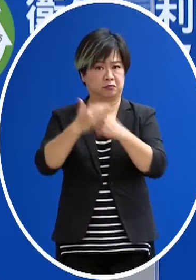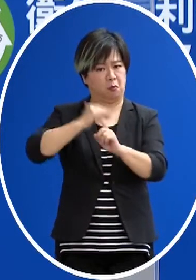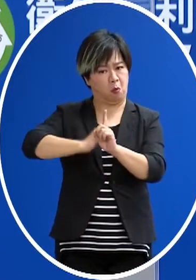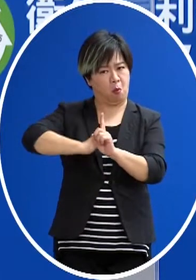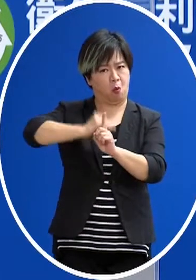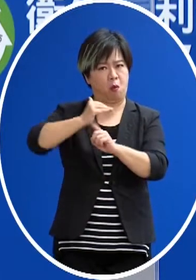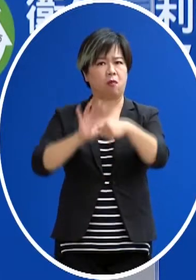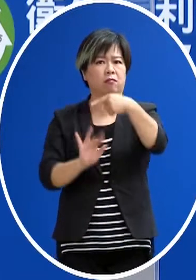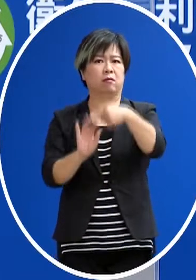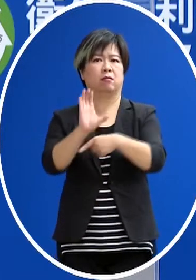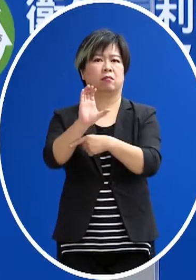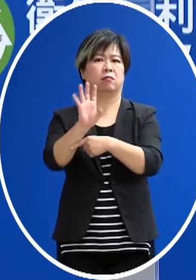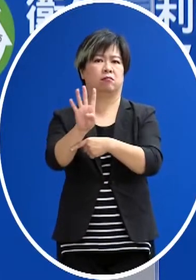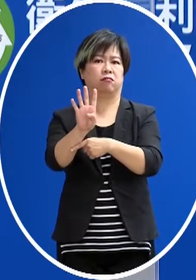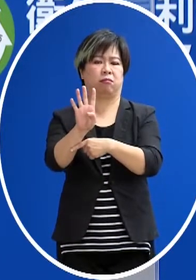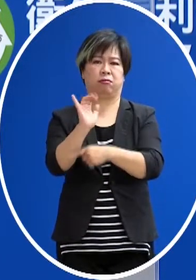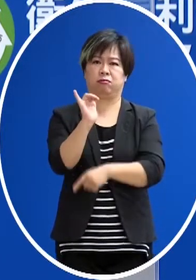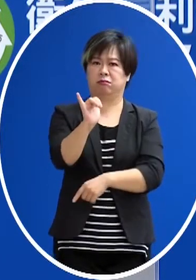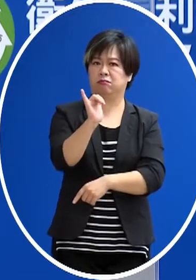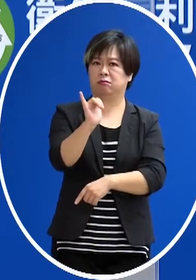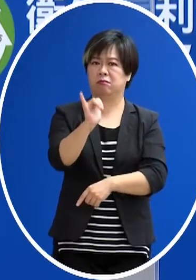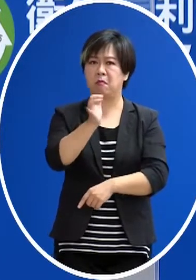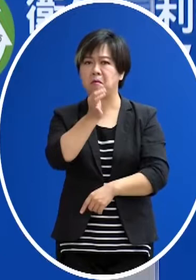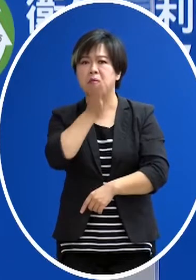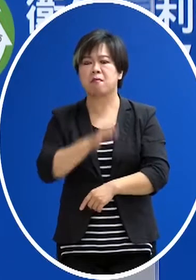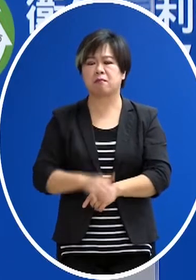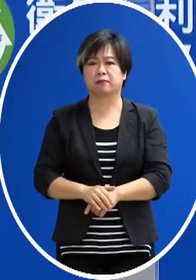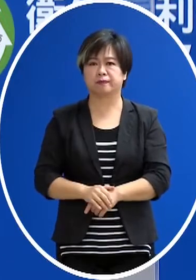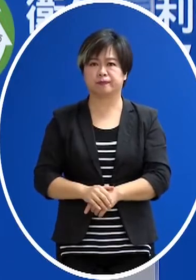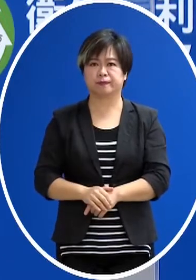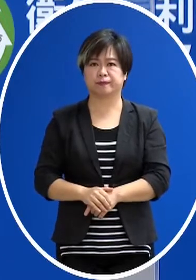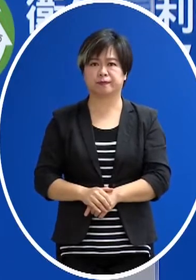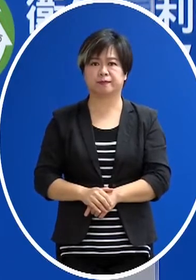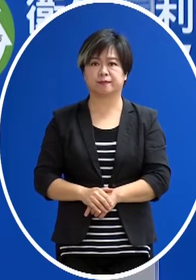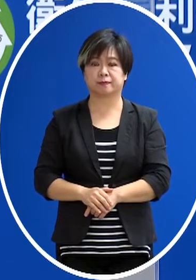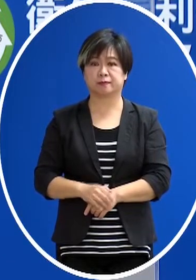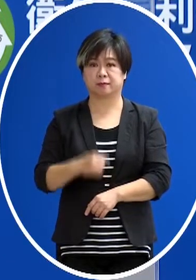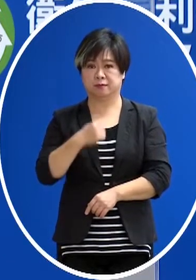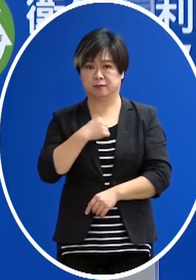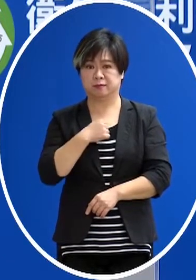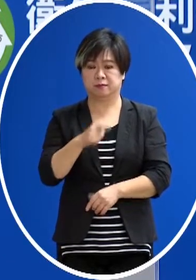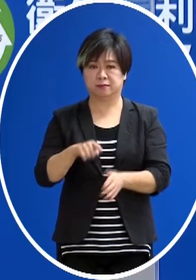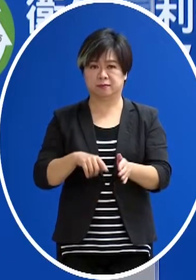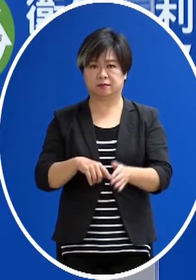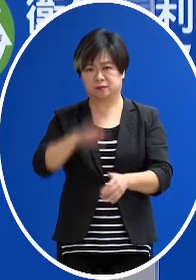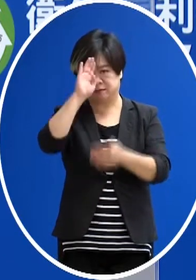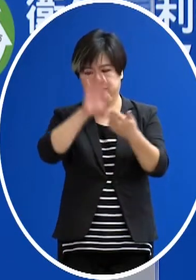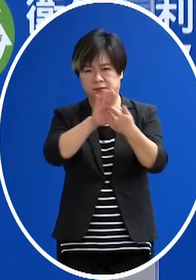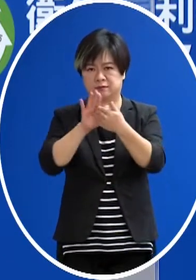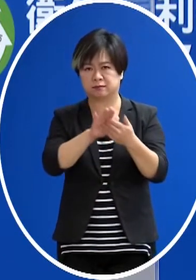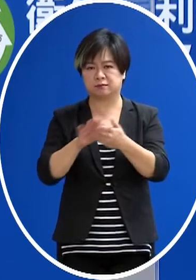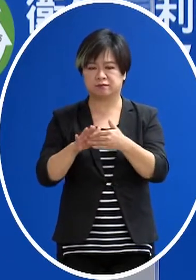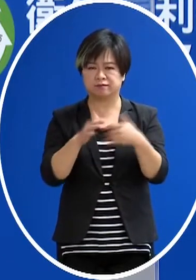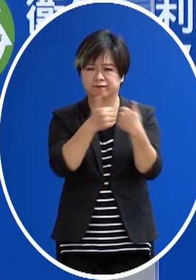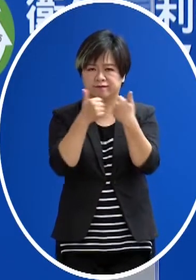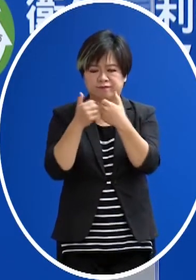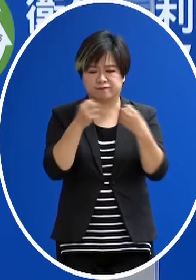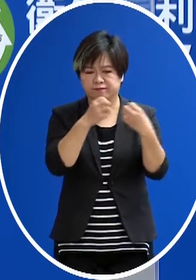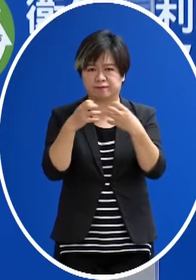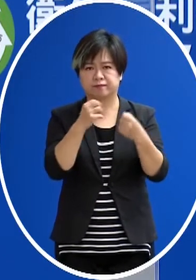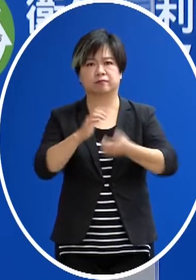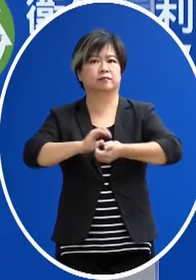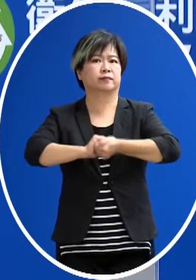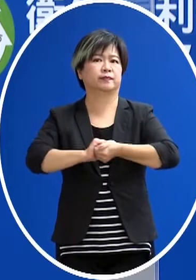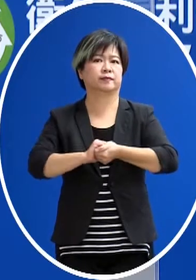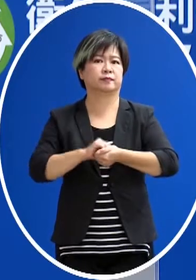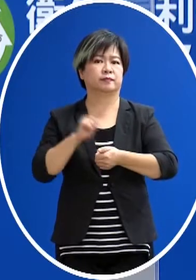到94%。那我们单位依据我们哈本部的传染病防治咨询委员会预防接种组所